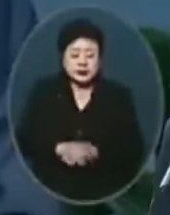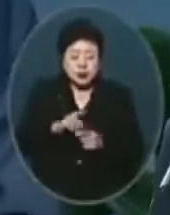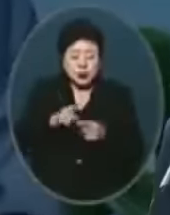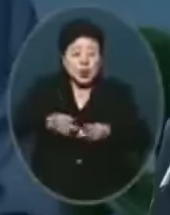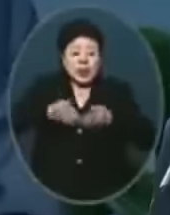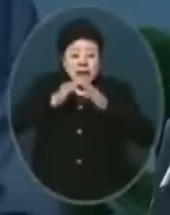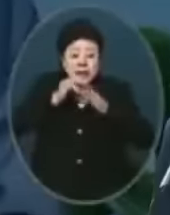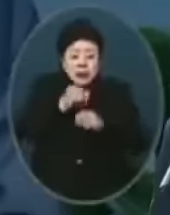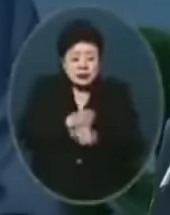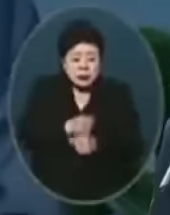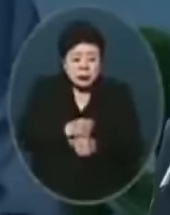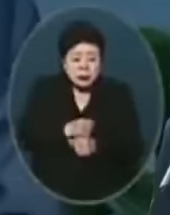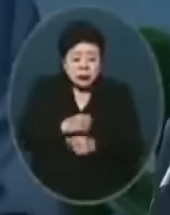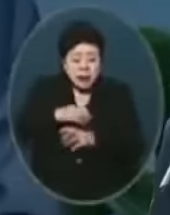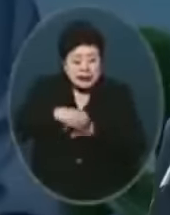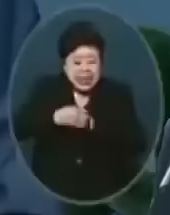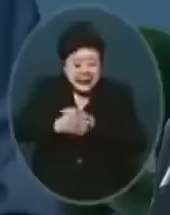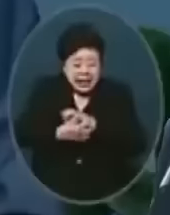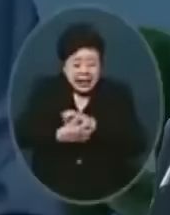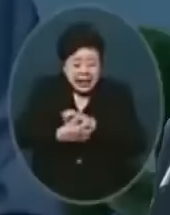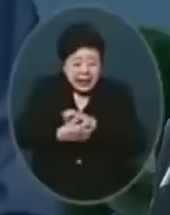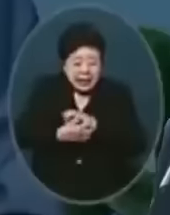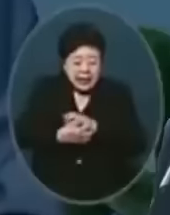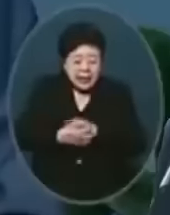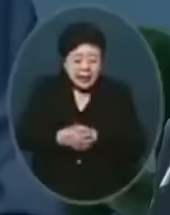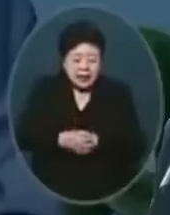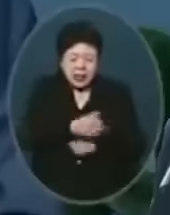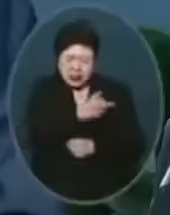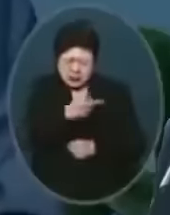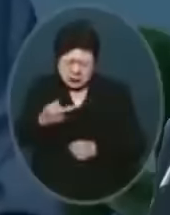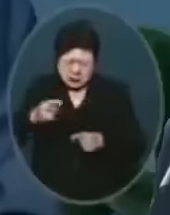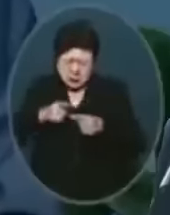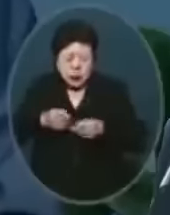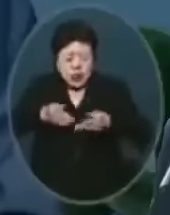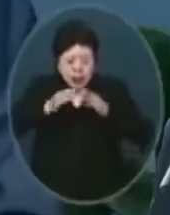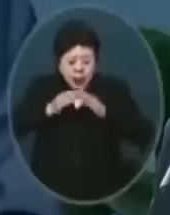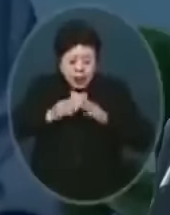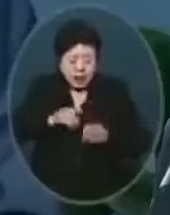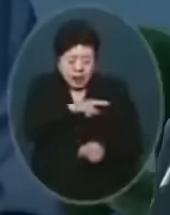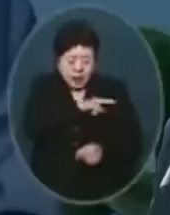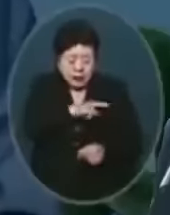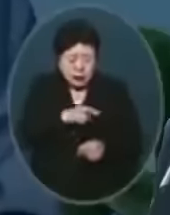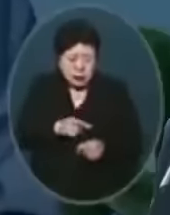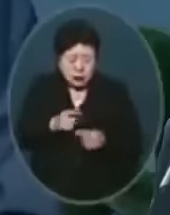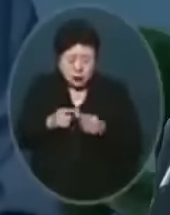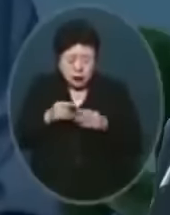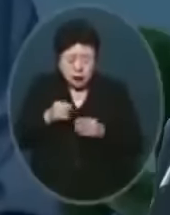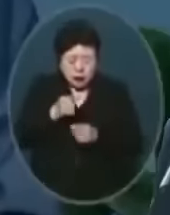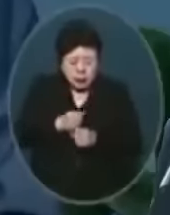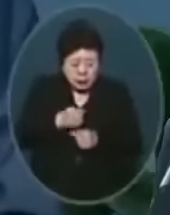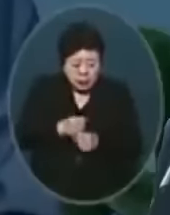개척해서 세계 최대의 교회를 만들겠다는